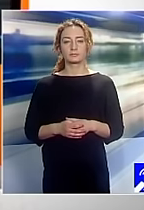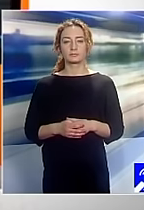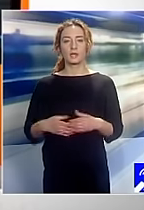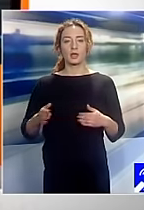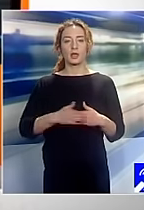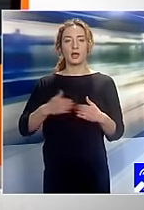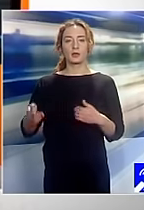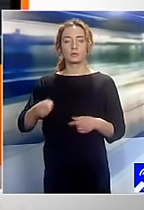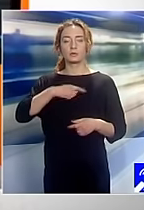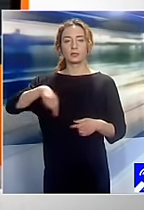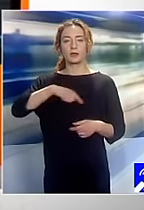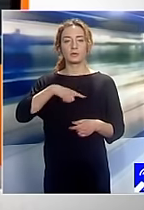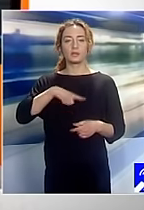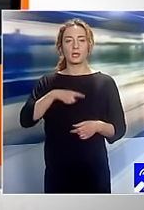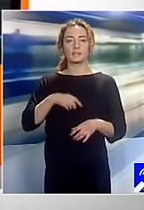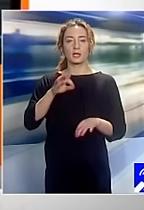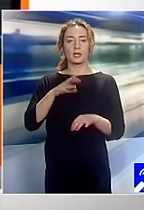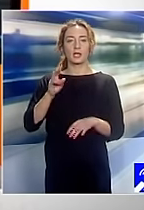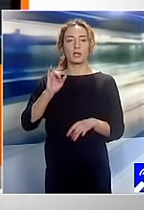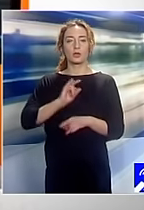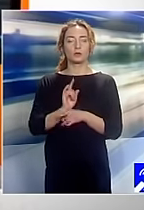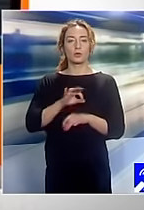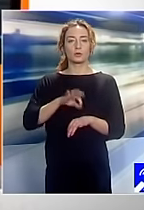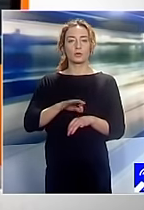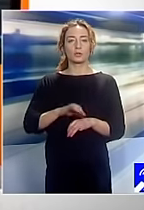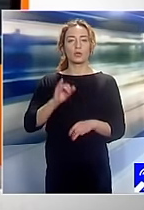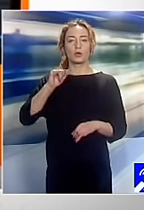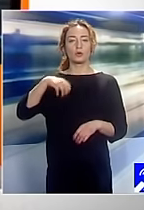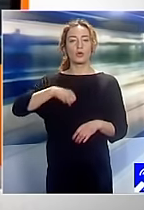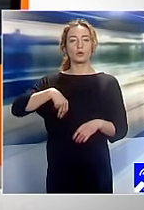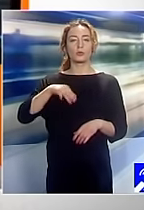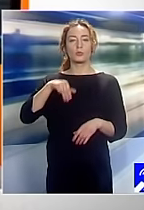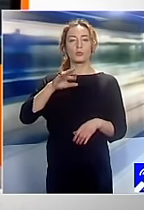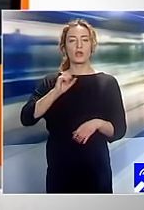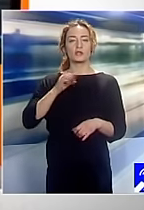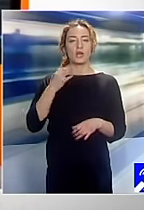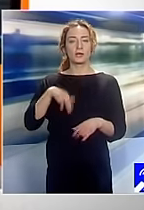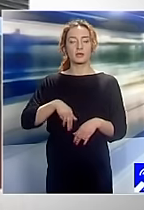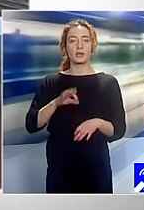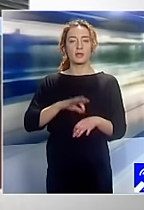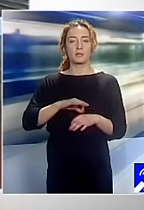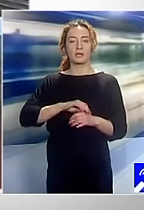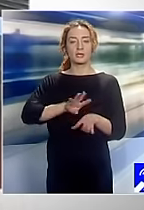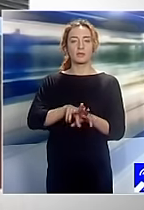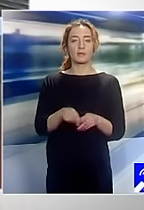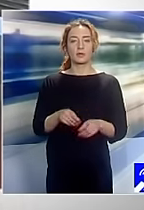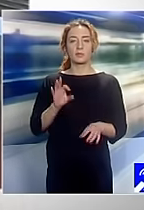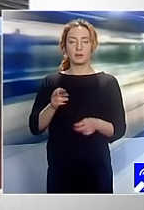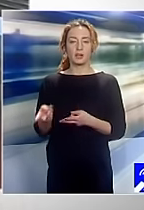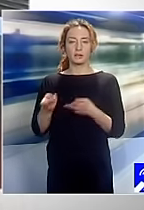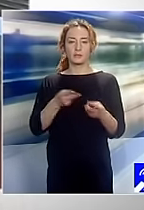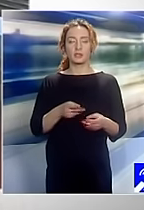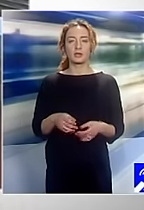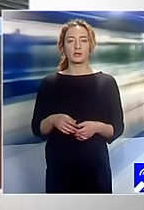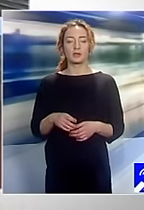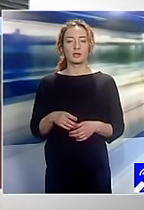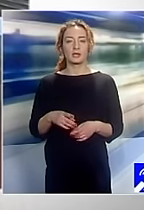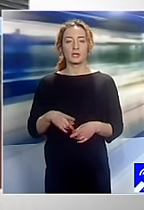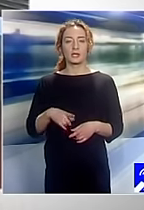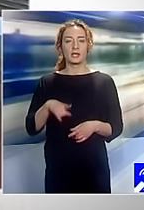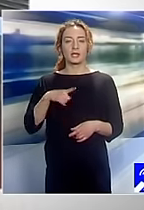Alături de noi se află acum domnul doctor Ioan Mureșan, medic de familie. Bună ziua! Bună ziua! Bine v-am găsit! Exagerăm